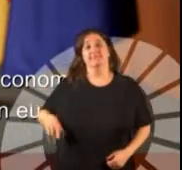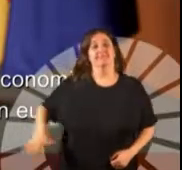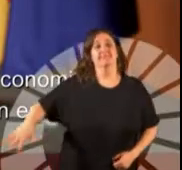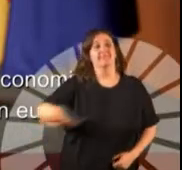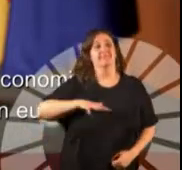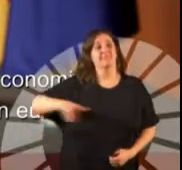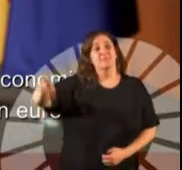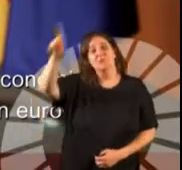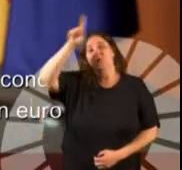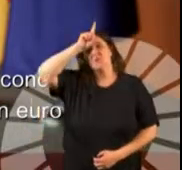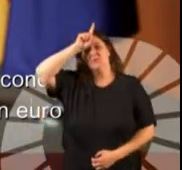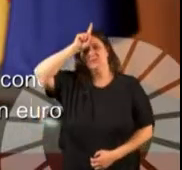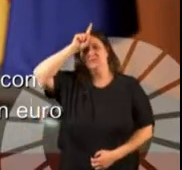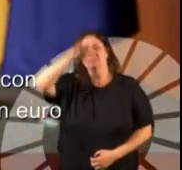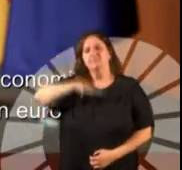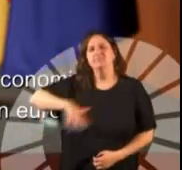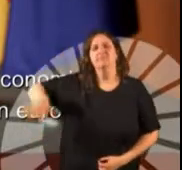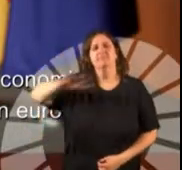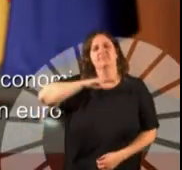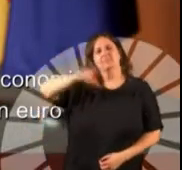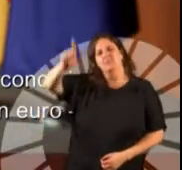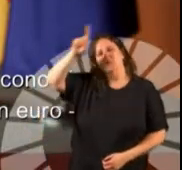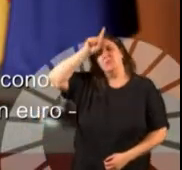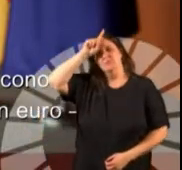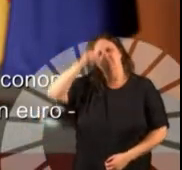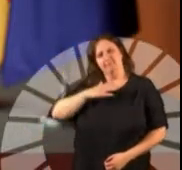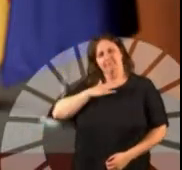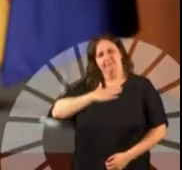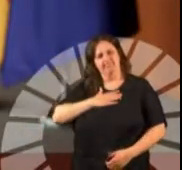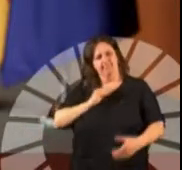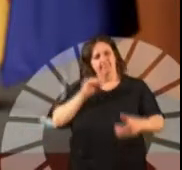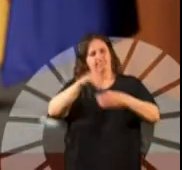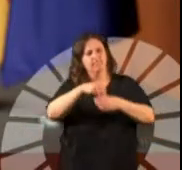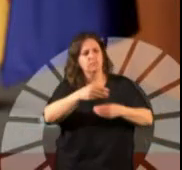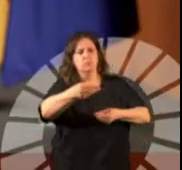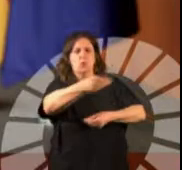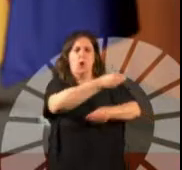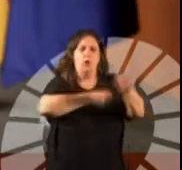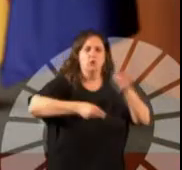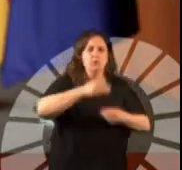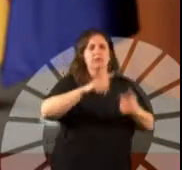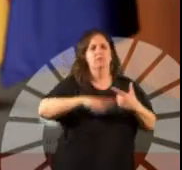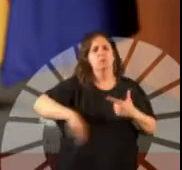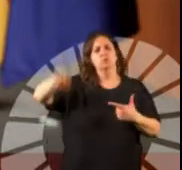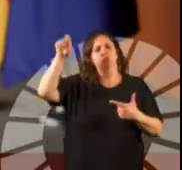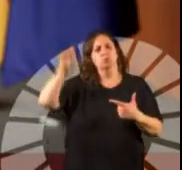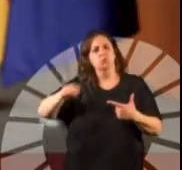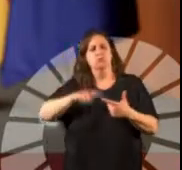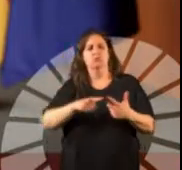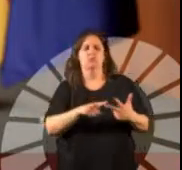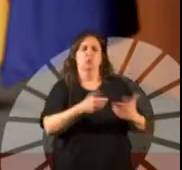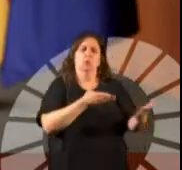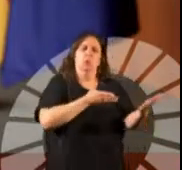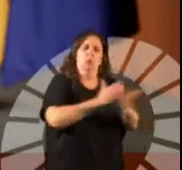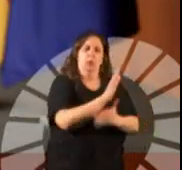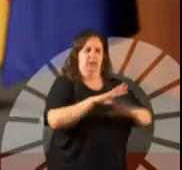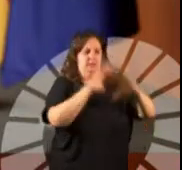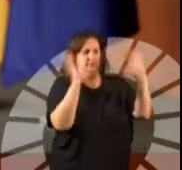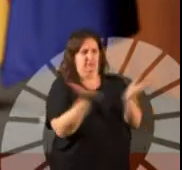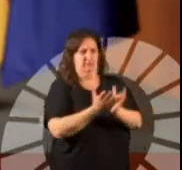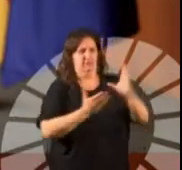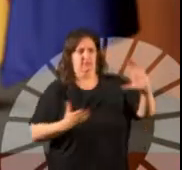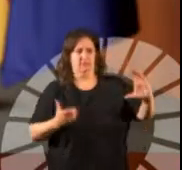Rechte mit und wird weitere 140 Millionen Euro, insgesamt damit rund 240 Millionen Euro, in